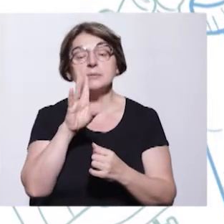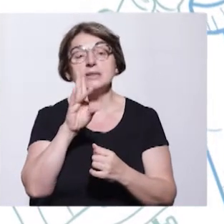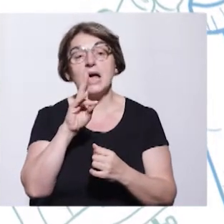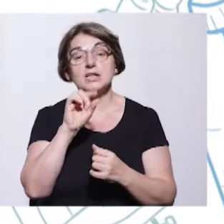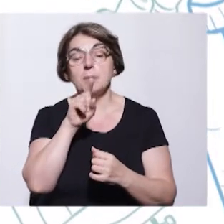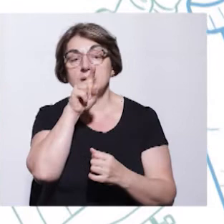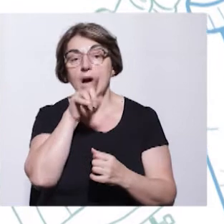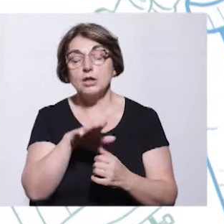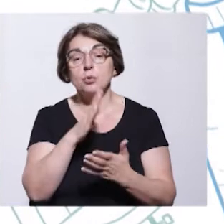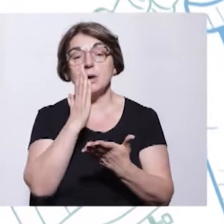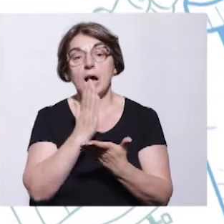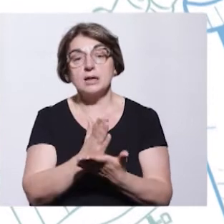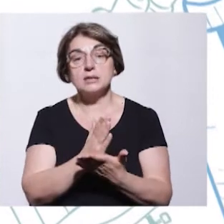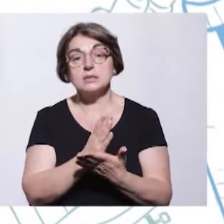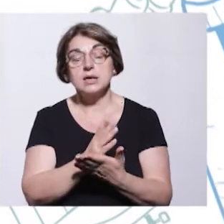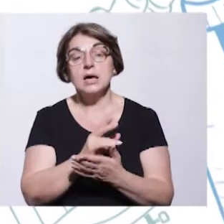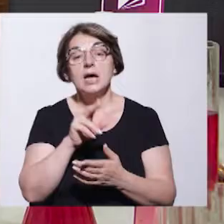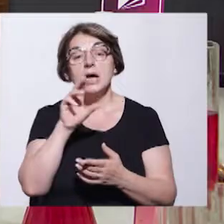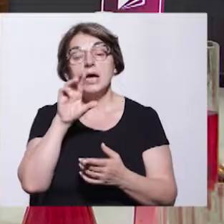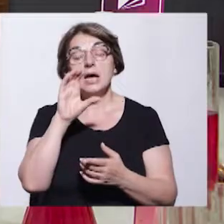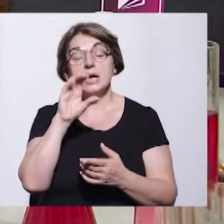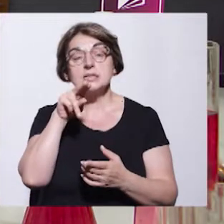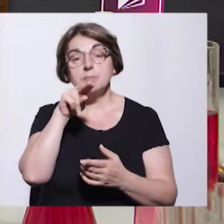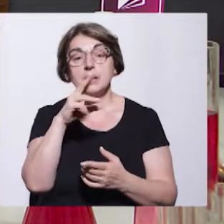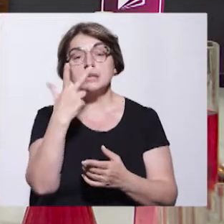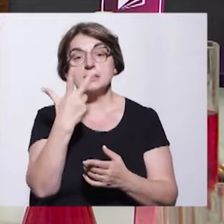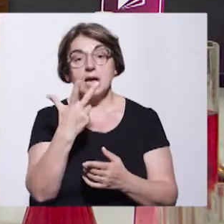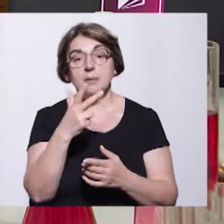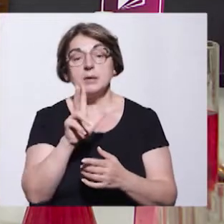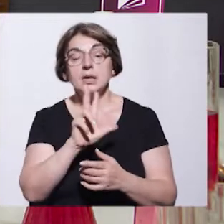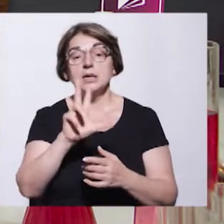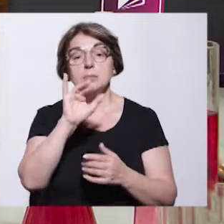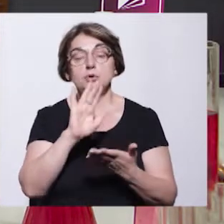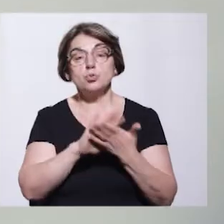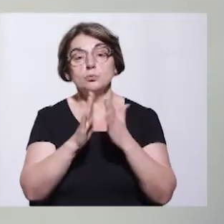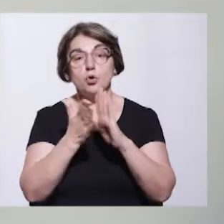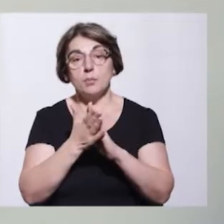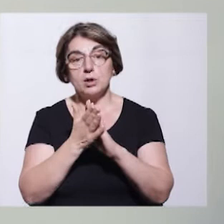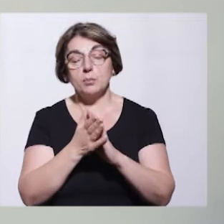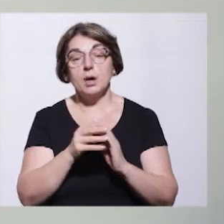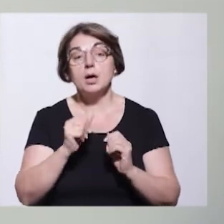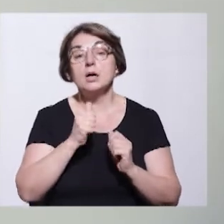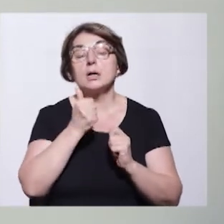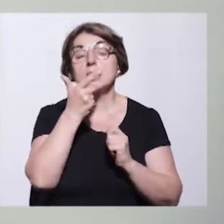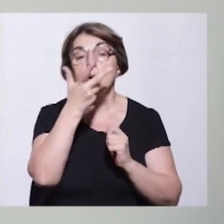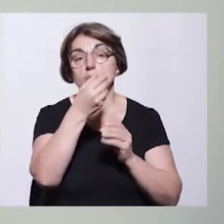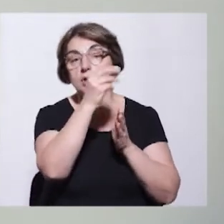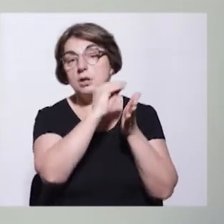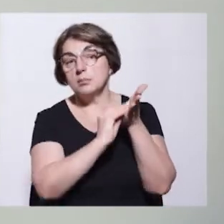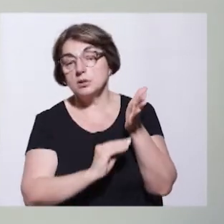ნახშირბად ატომი იმყოფება SP3 ჰიბრიდულ მდგომარეობაში. მოდით ჩამოვწეროთ